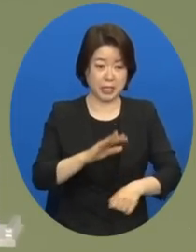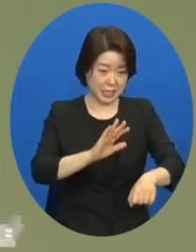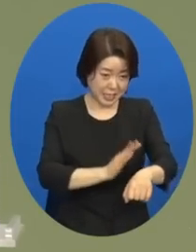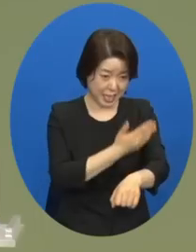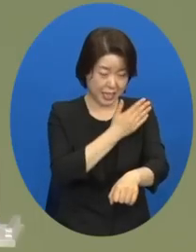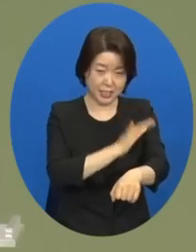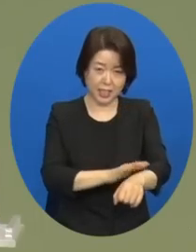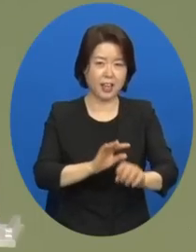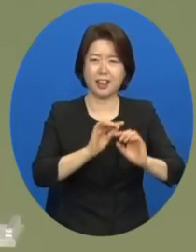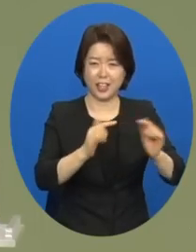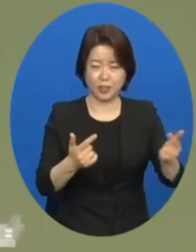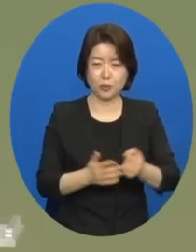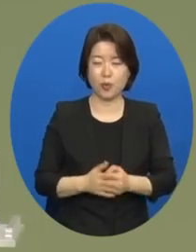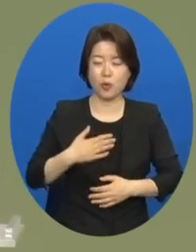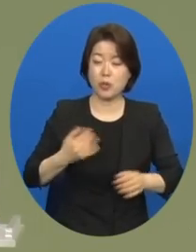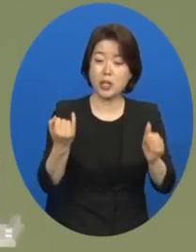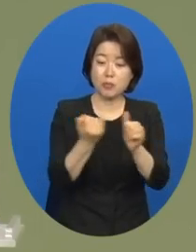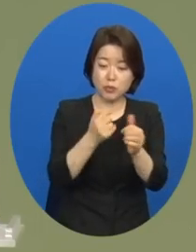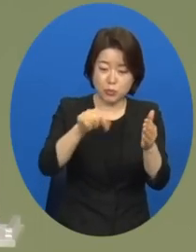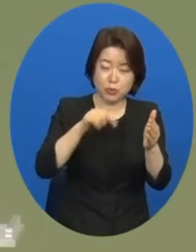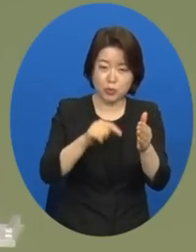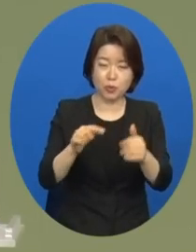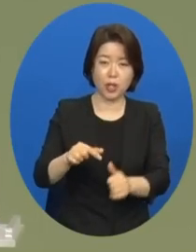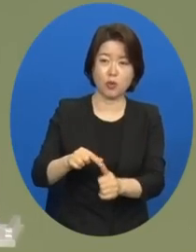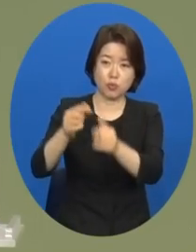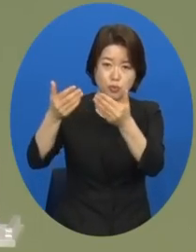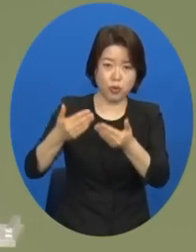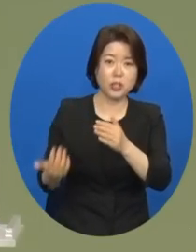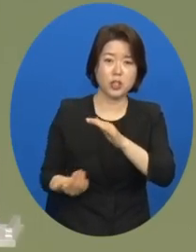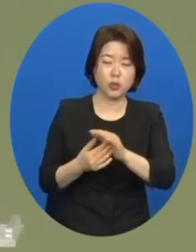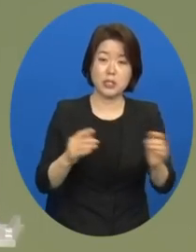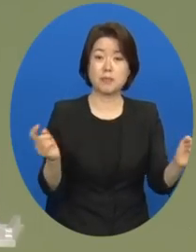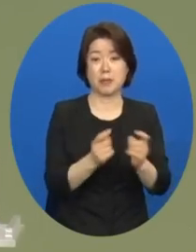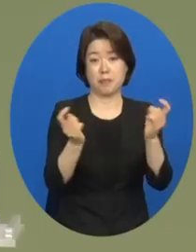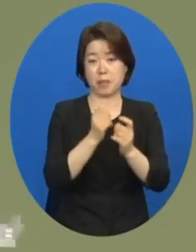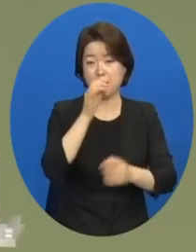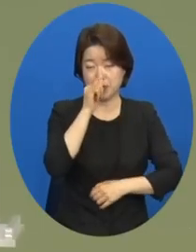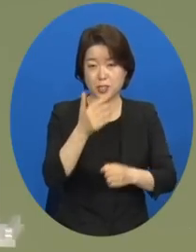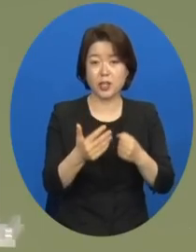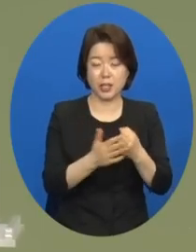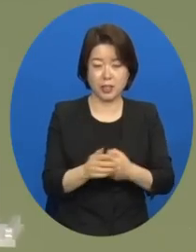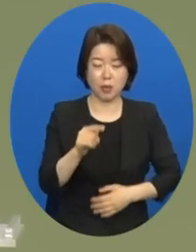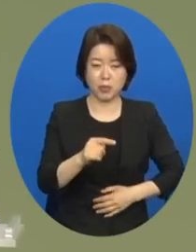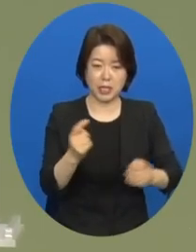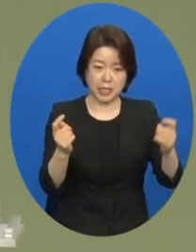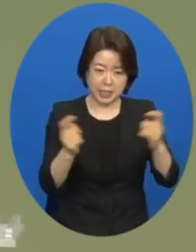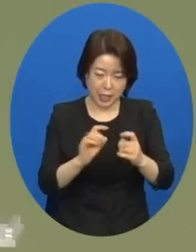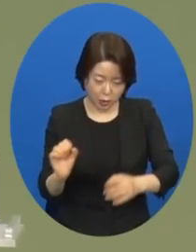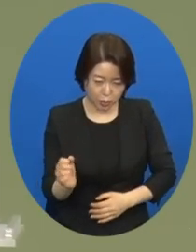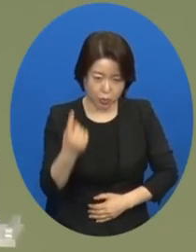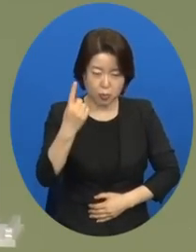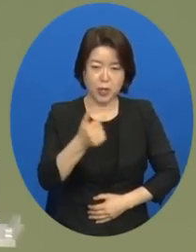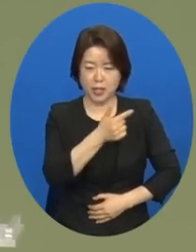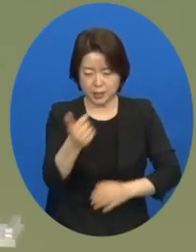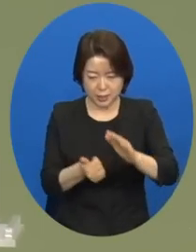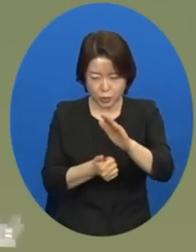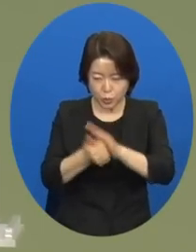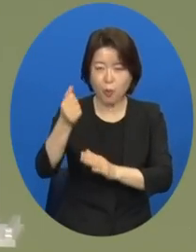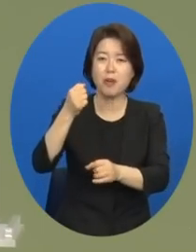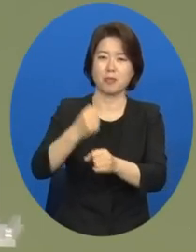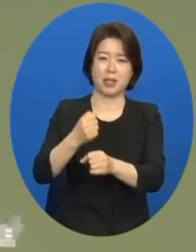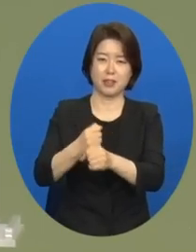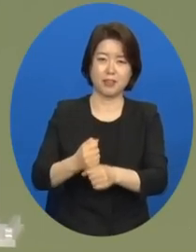아니라 우리 부부 가운데 구원을 이루는이 다툼이 있었기 때문에 그 다툼이 큰 소망을 이루어냈는데요 그